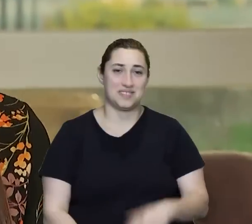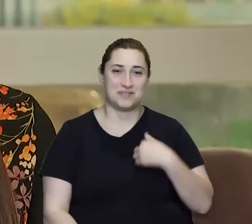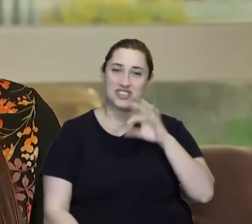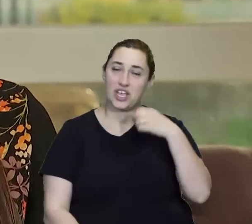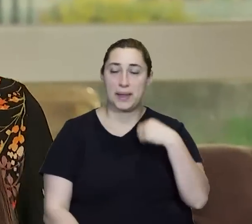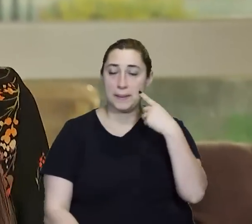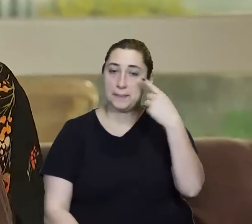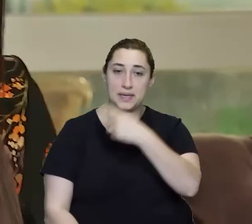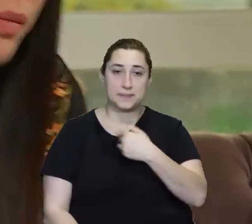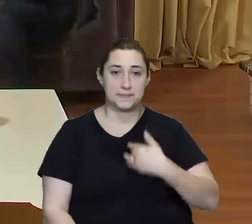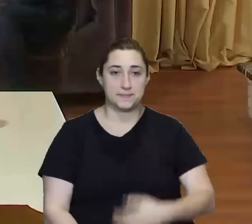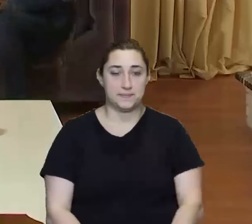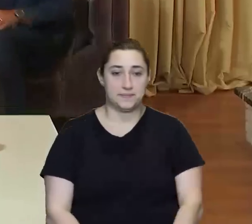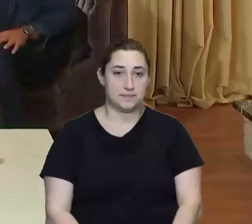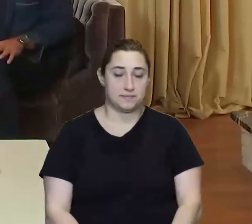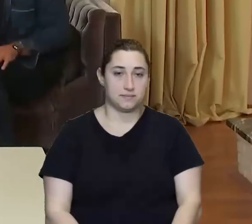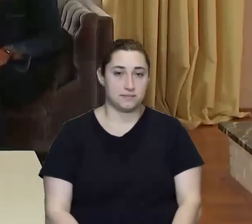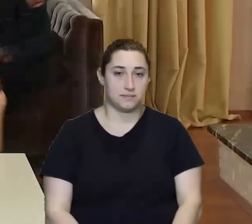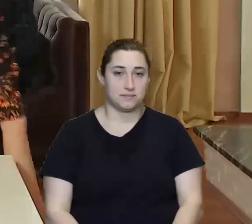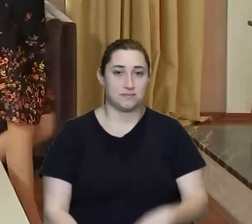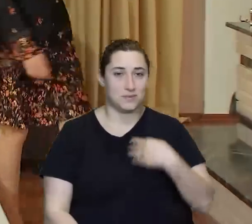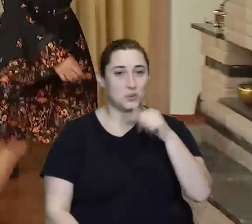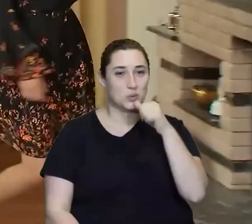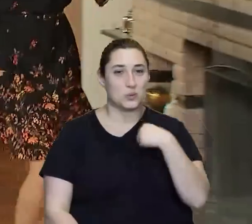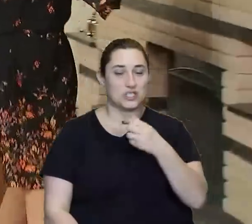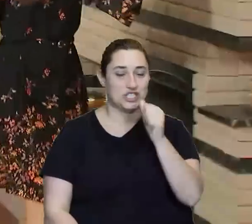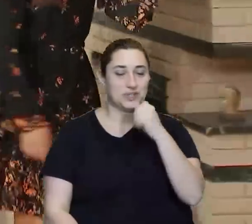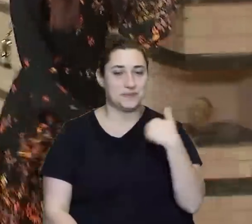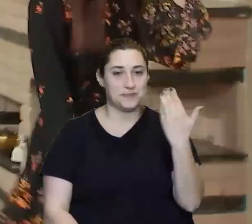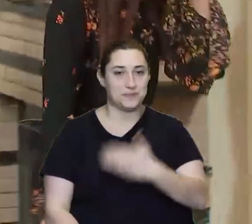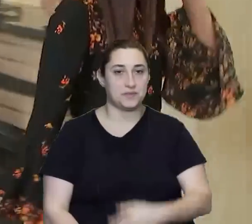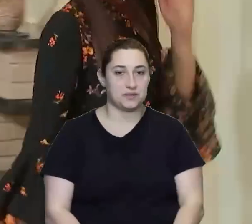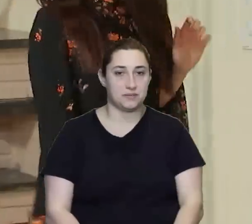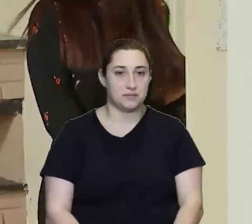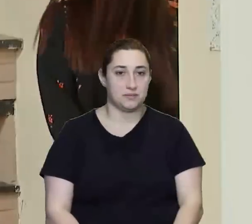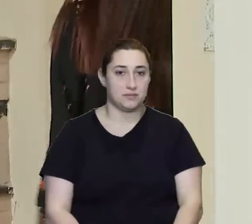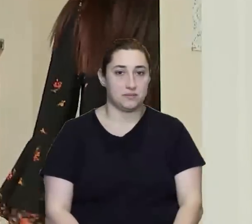Ben bir çaya bakayım. Ben de su alacağım.